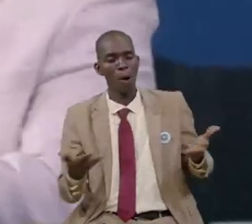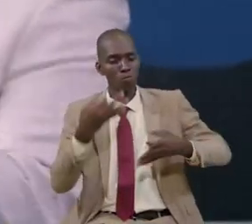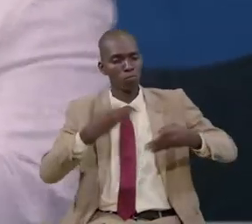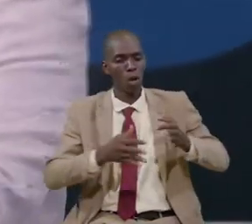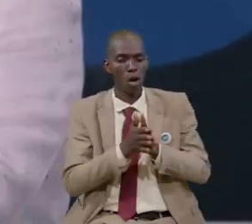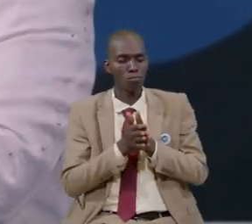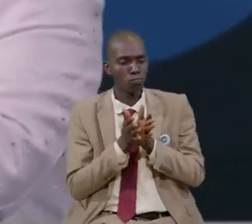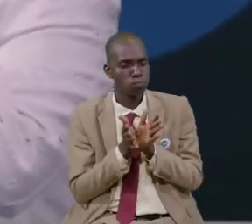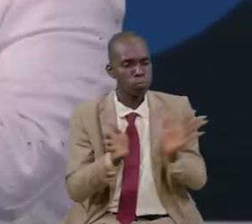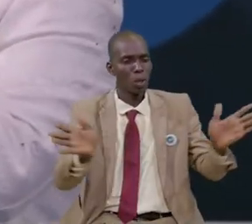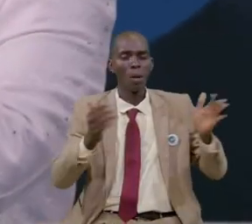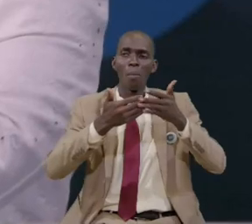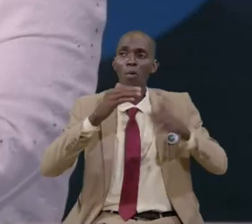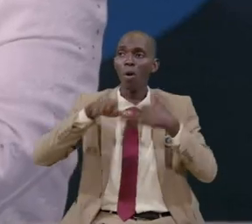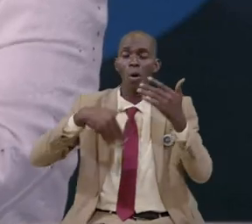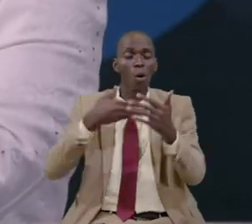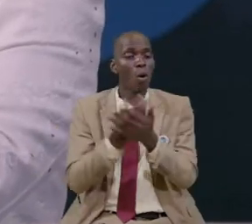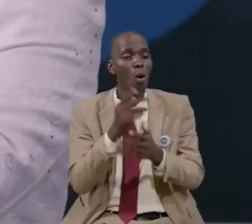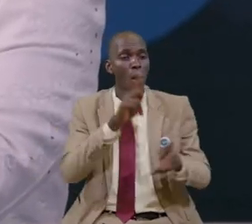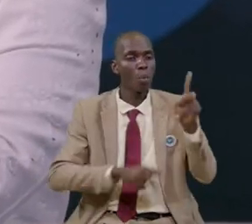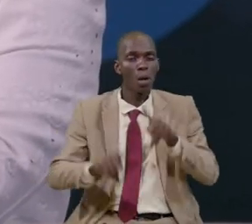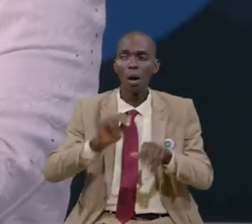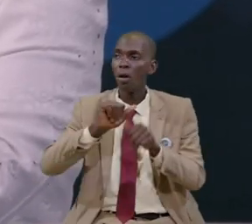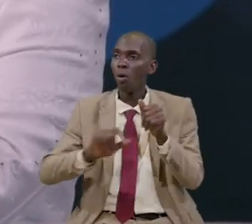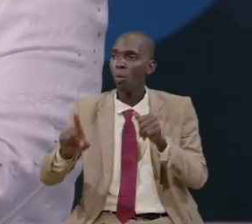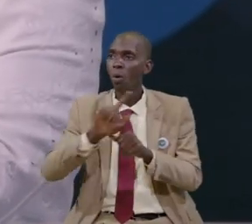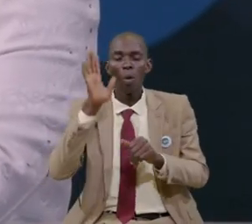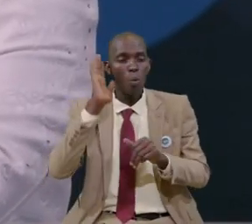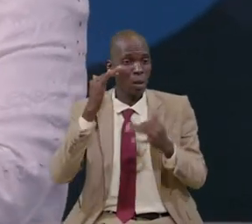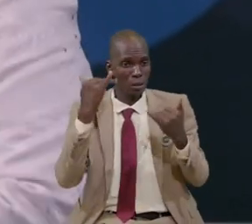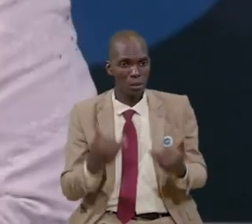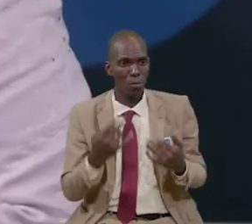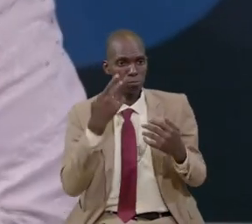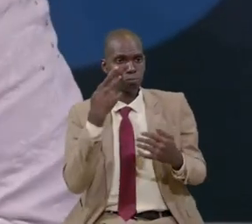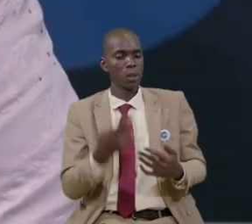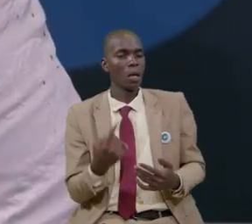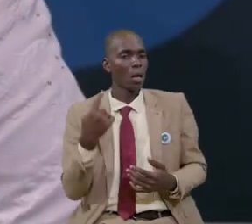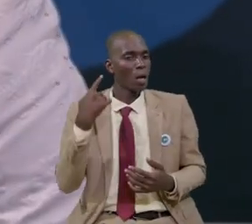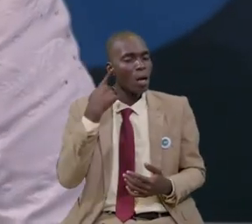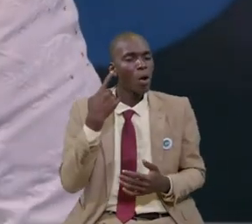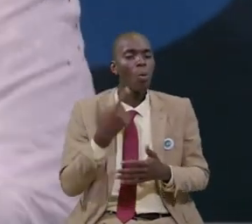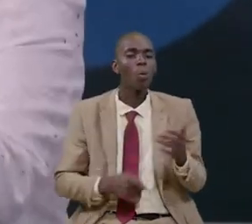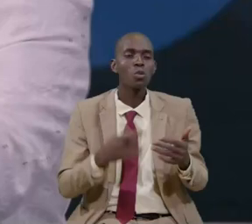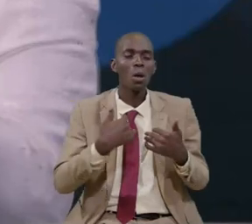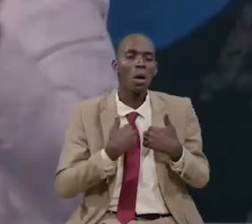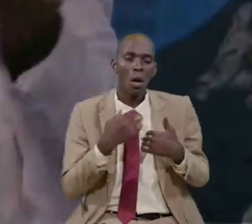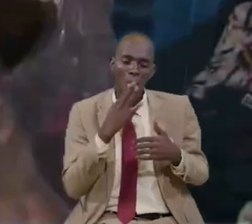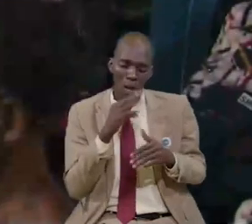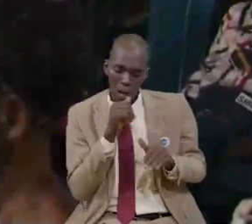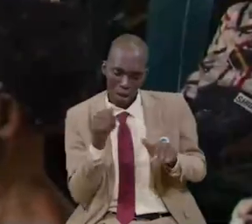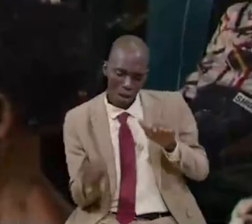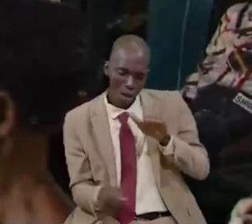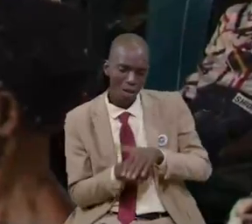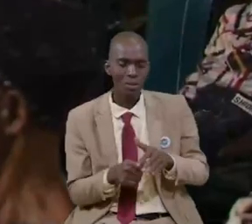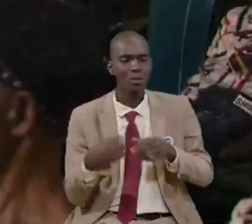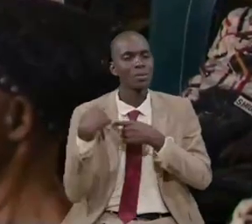savoir, tout le monde va l'entendre, va entendre ce que tu faisais. Et maintenant,